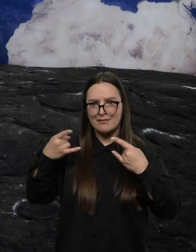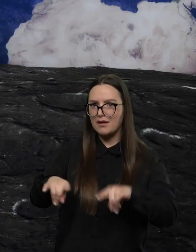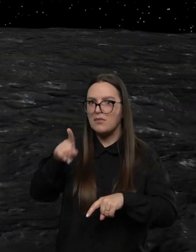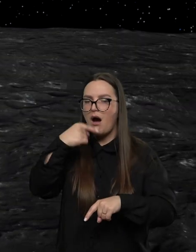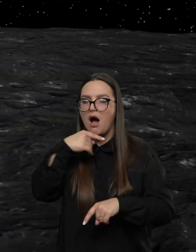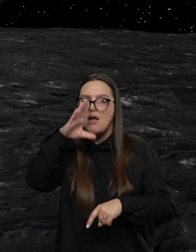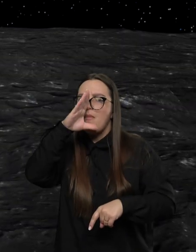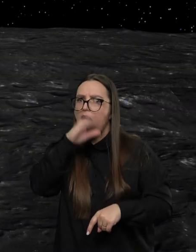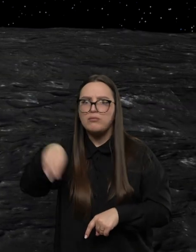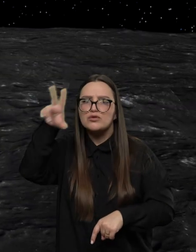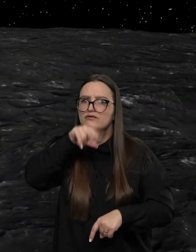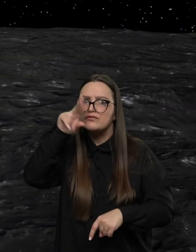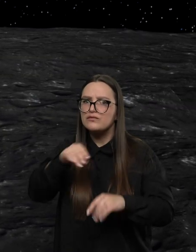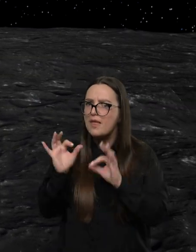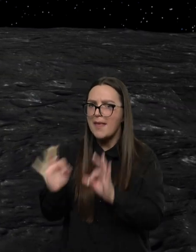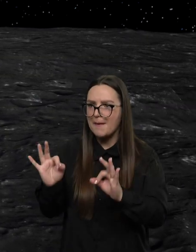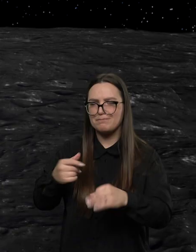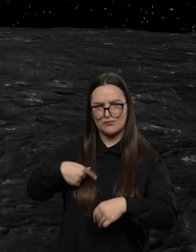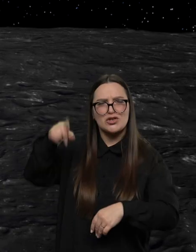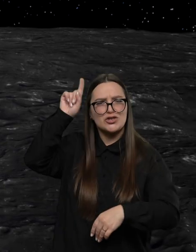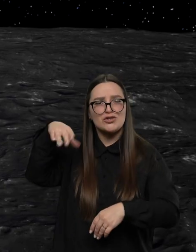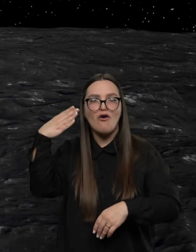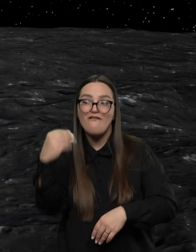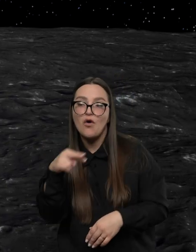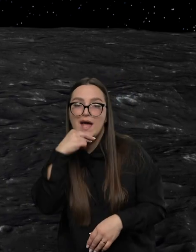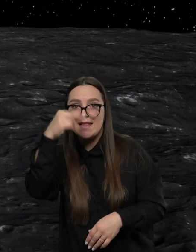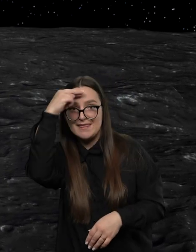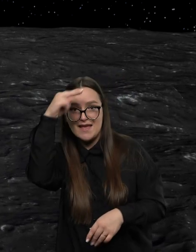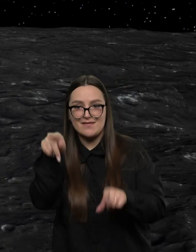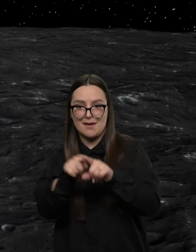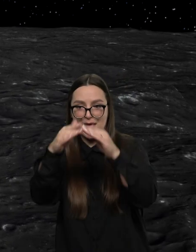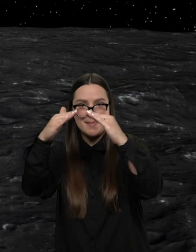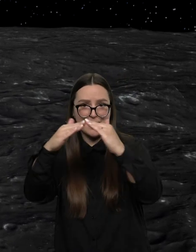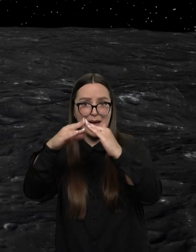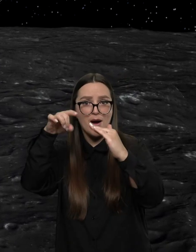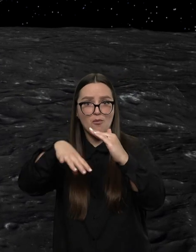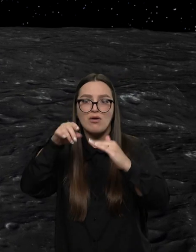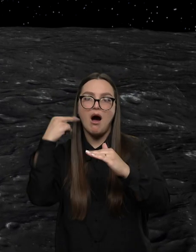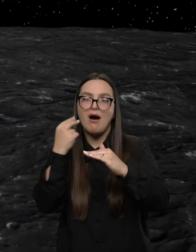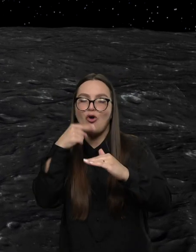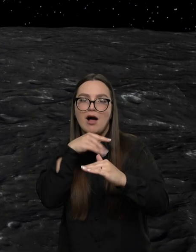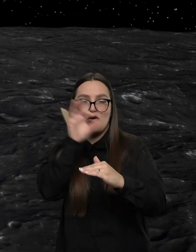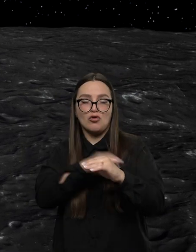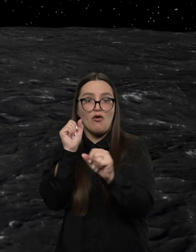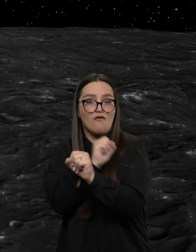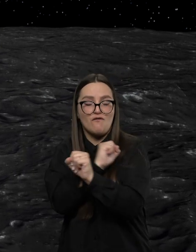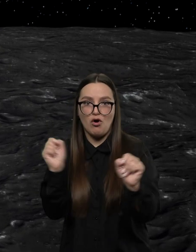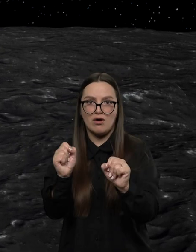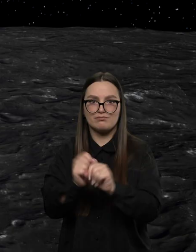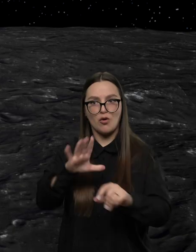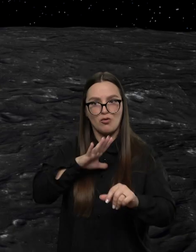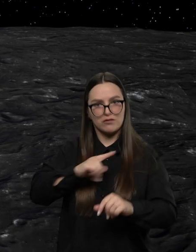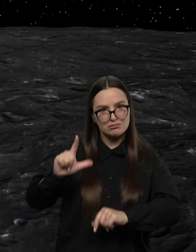gimtąją kalbą? Žinau, kad jūsų tėvelis Jonas Stasys net neleisdavo namuose kalbėti angliškai, rodavo L